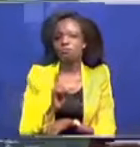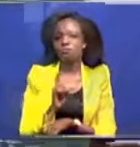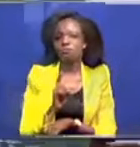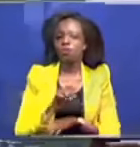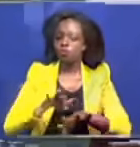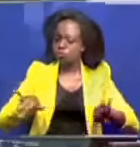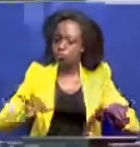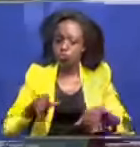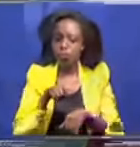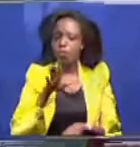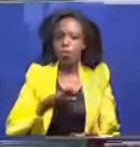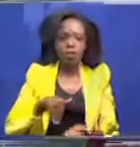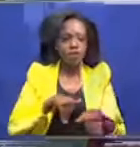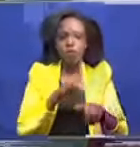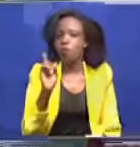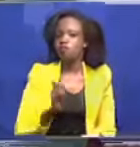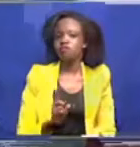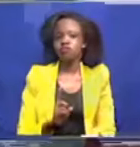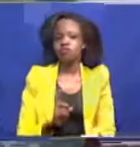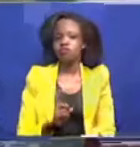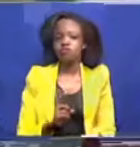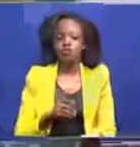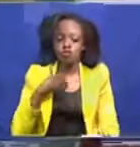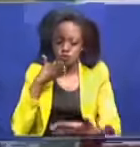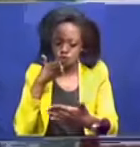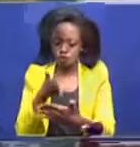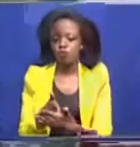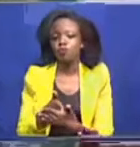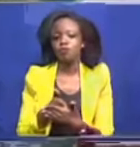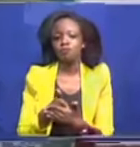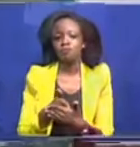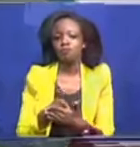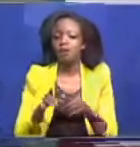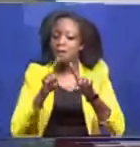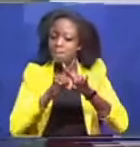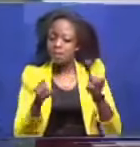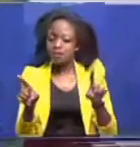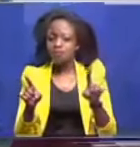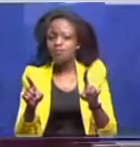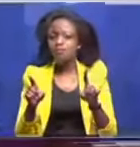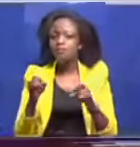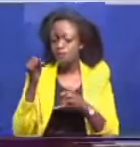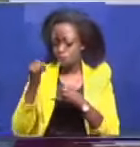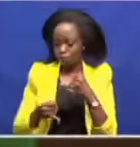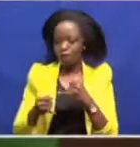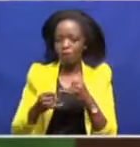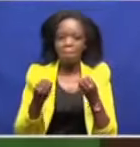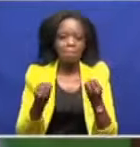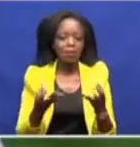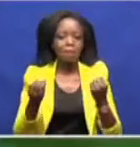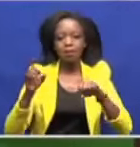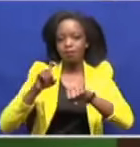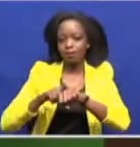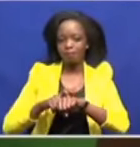usiende hapo, usifanye maneno hayo. Lakini mwishowe, kama vile mara nyingi